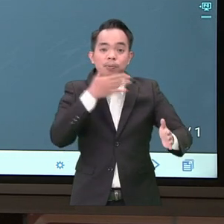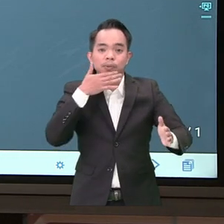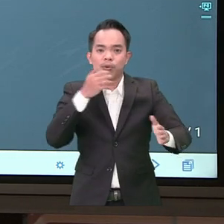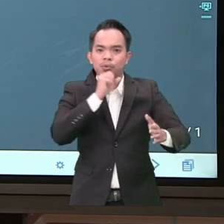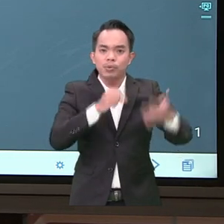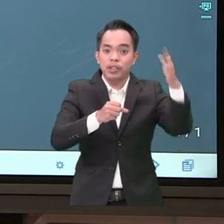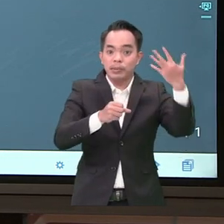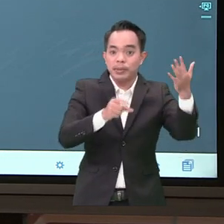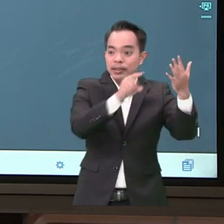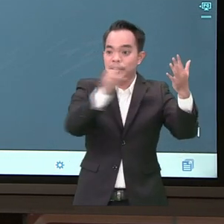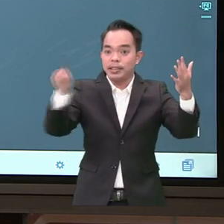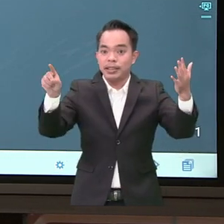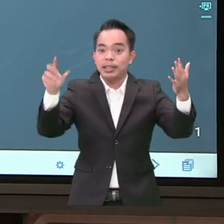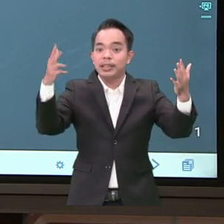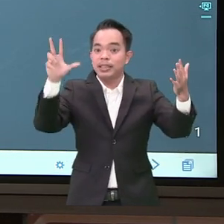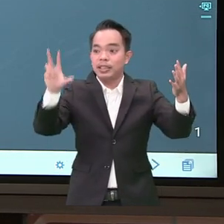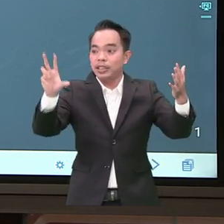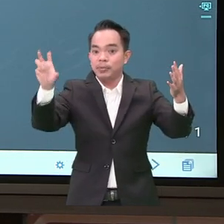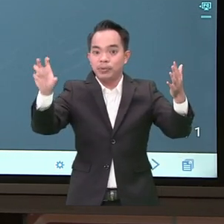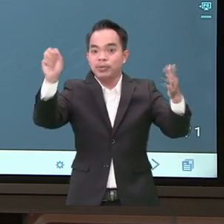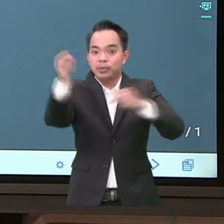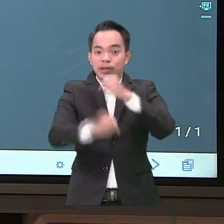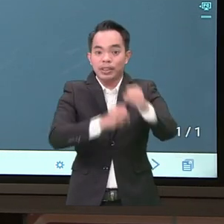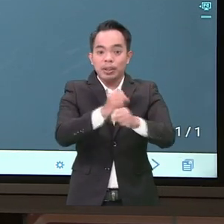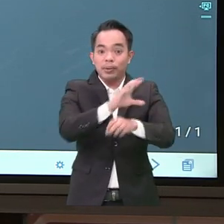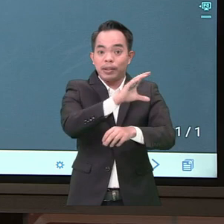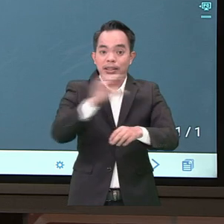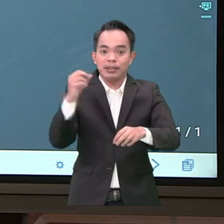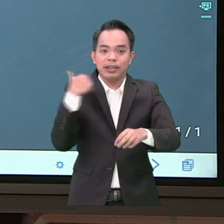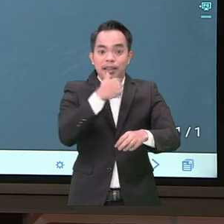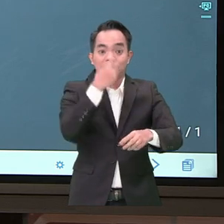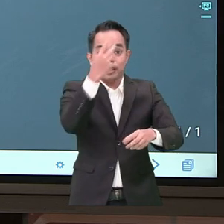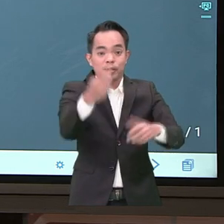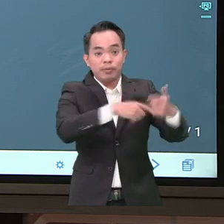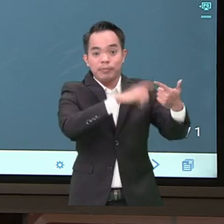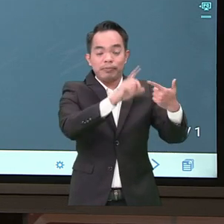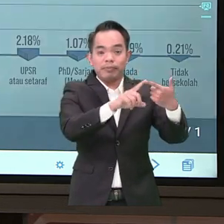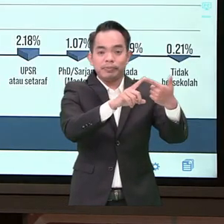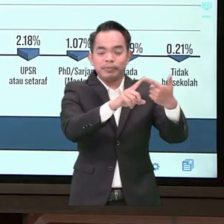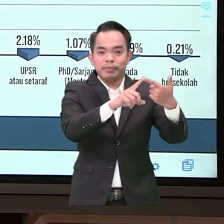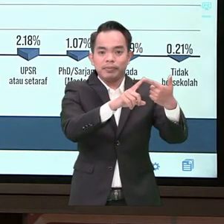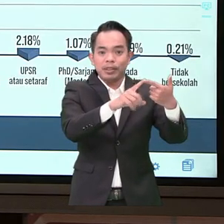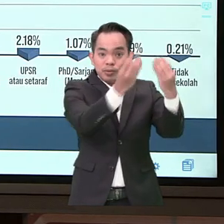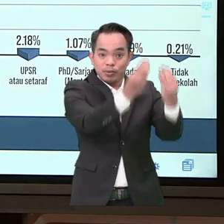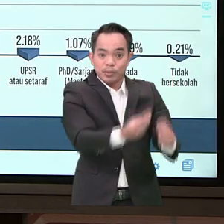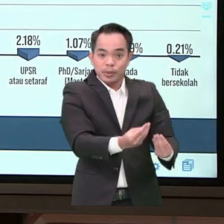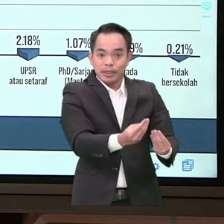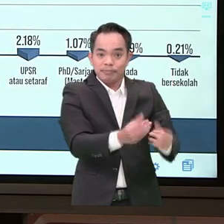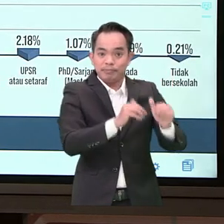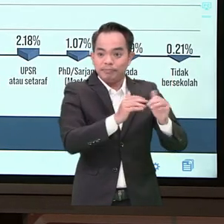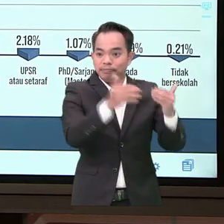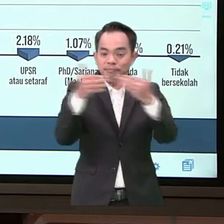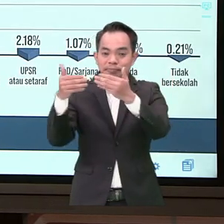umur 15 hinggalah 30 tahun dan kemudian kita melihat kepada data yang berikutnya